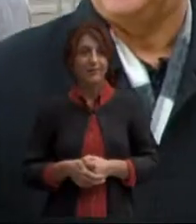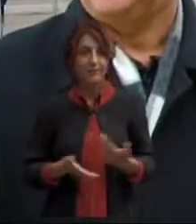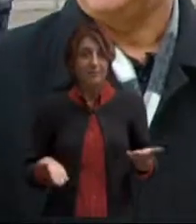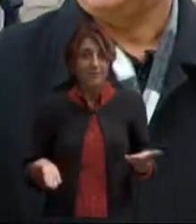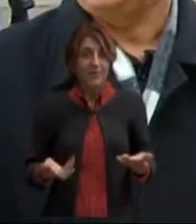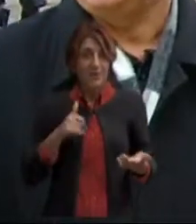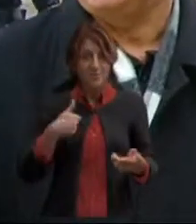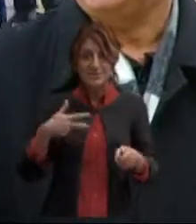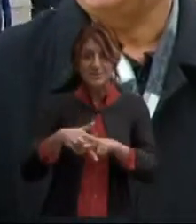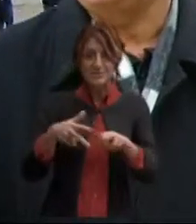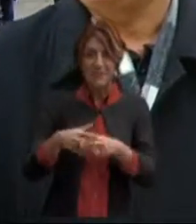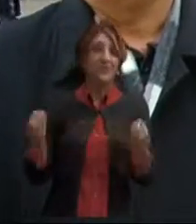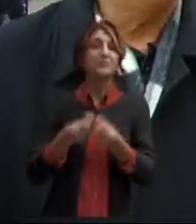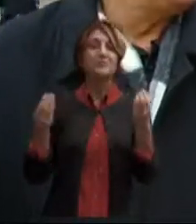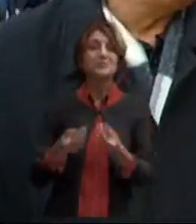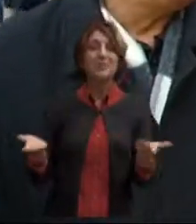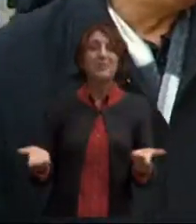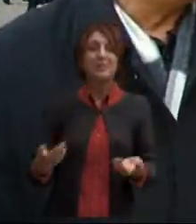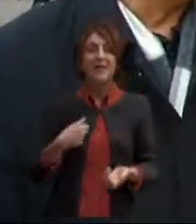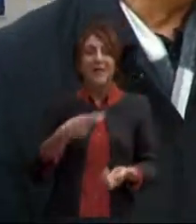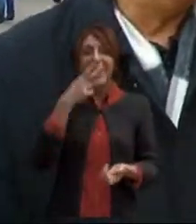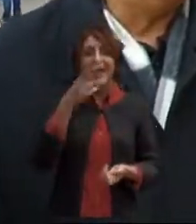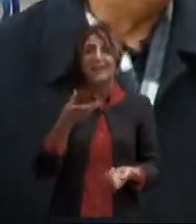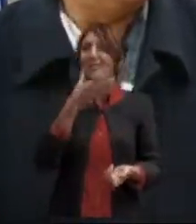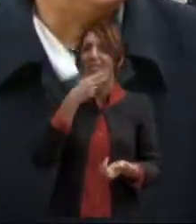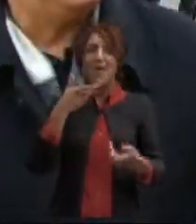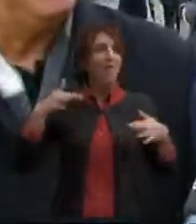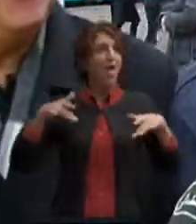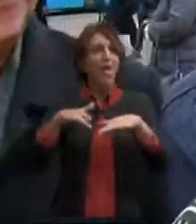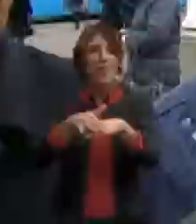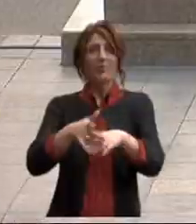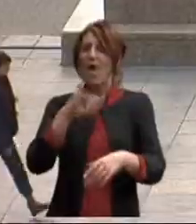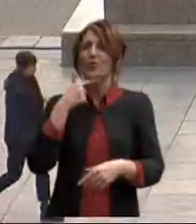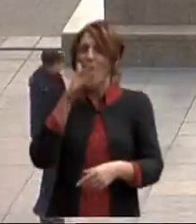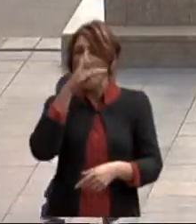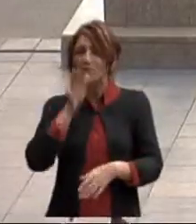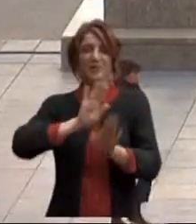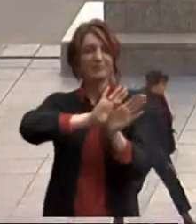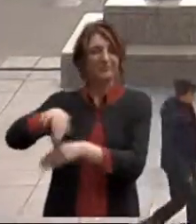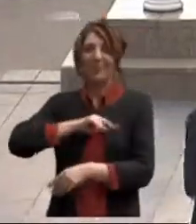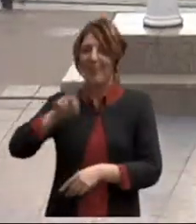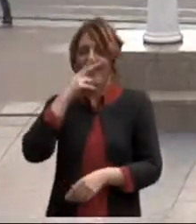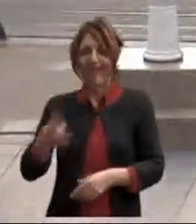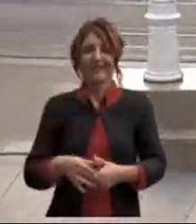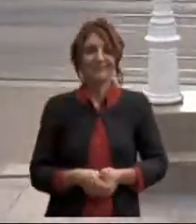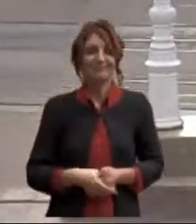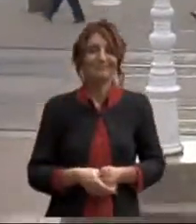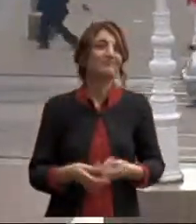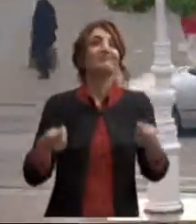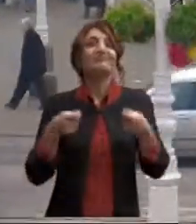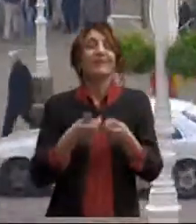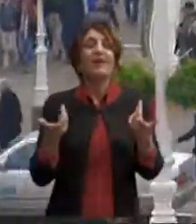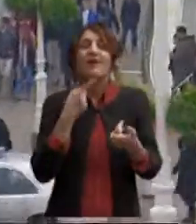Da nam što smeta. I gledamo ovaj lijepi narod. Ružni ne gledamo. Kada je raspoloženje u pitanju, teško je reći